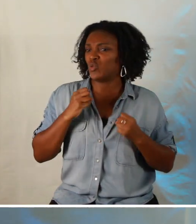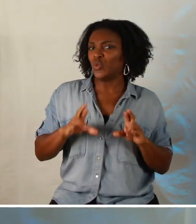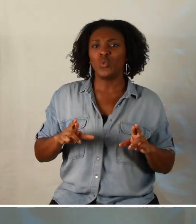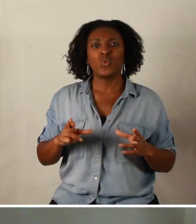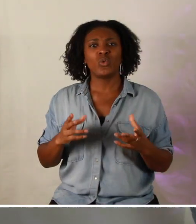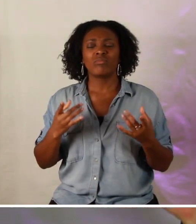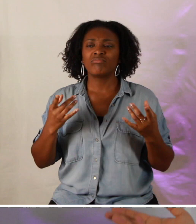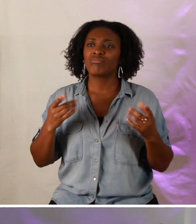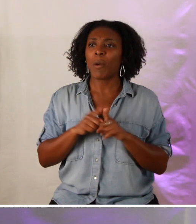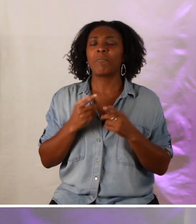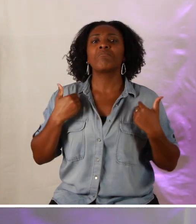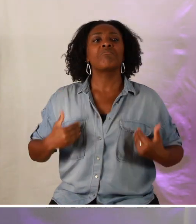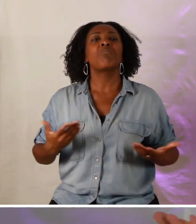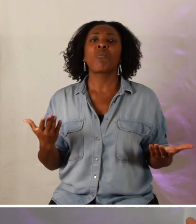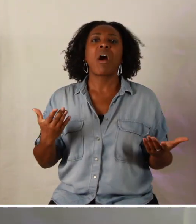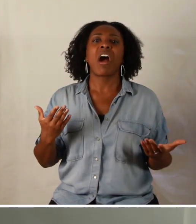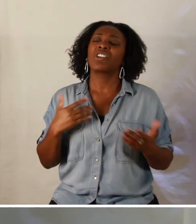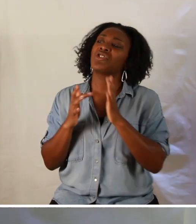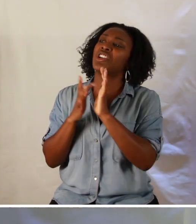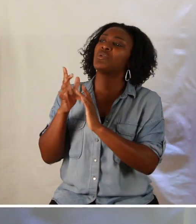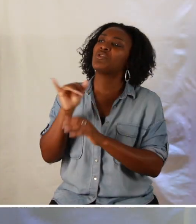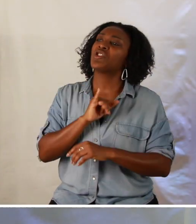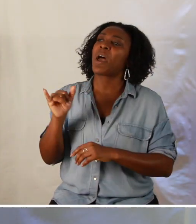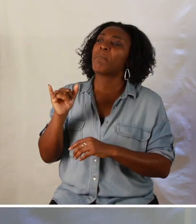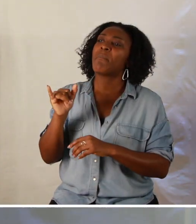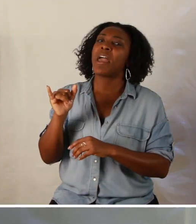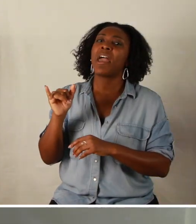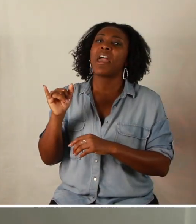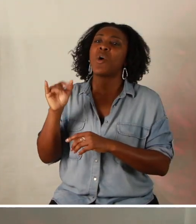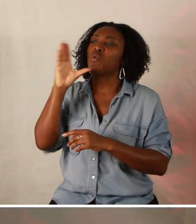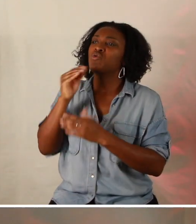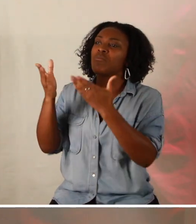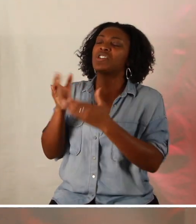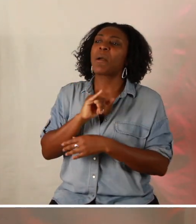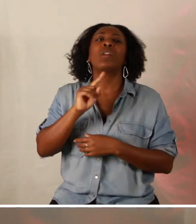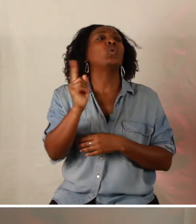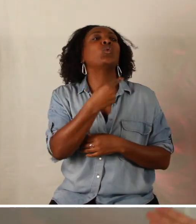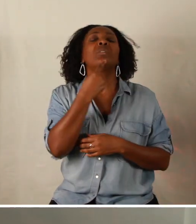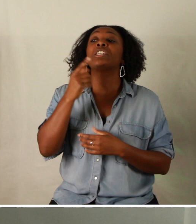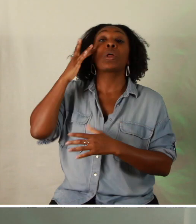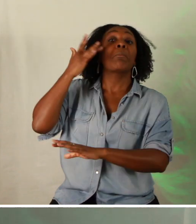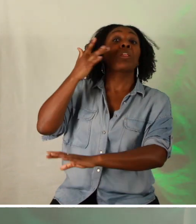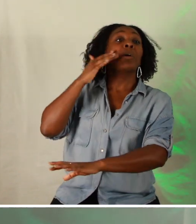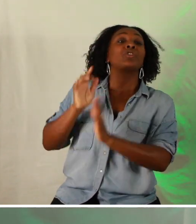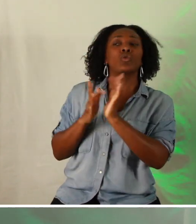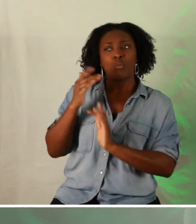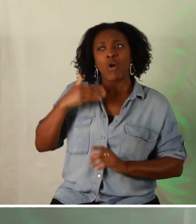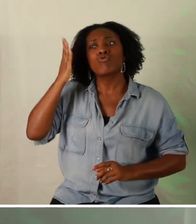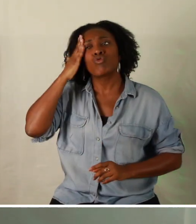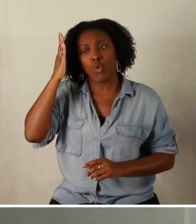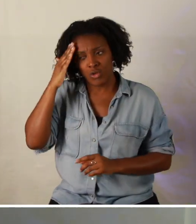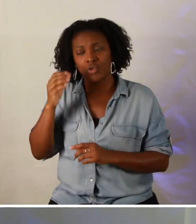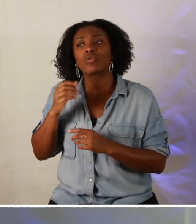commencer à dire devant tout le monde, mais moi, je te renierai jamais Jésus. Tous vont te renier, pas moi. Moi, je suis sûr de qui je suis